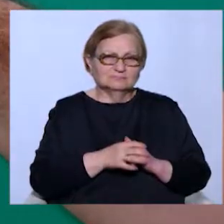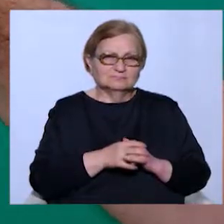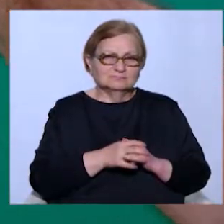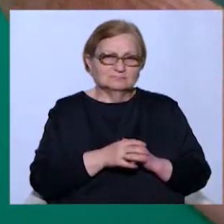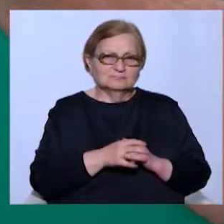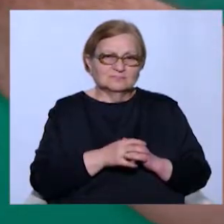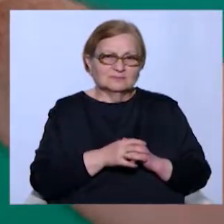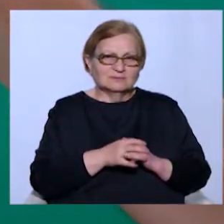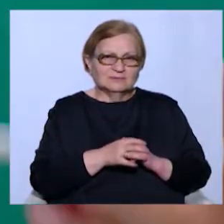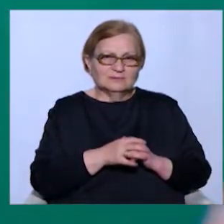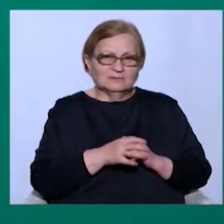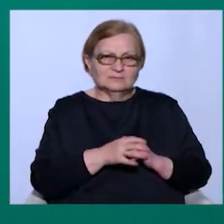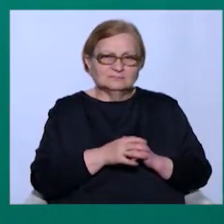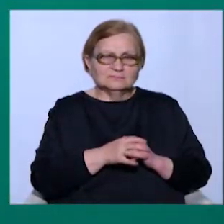გავაკეთოთ.